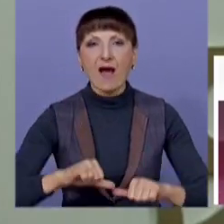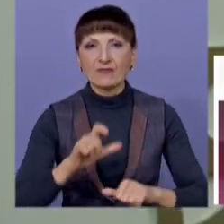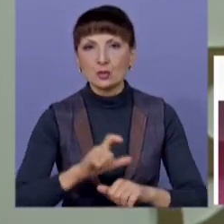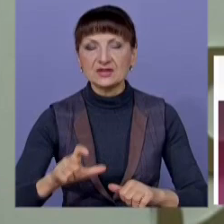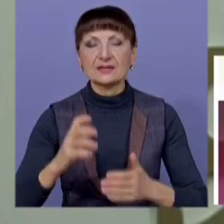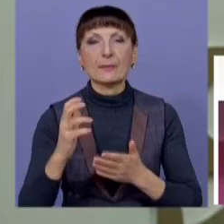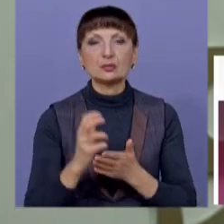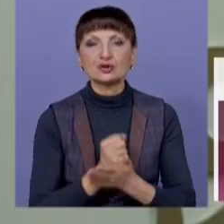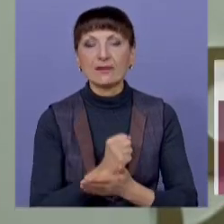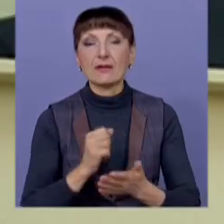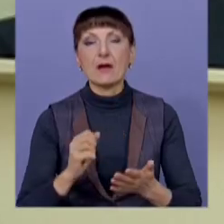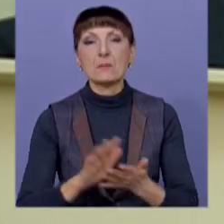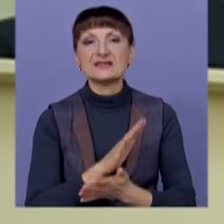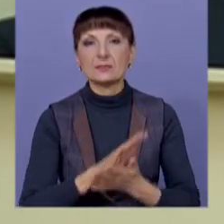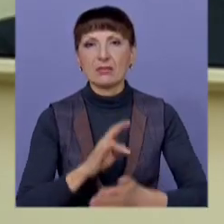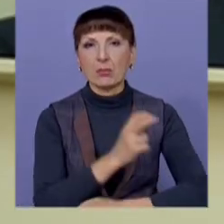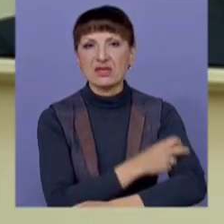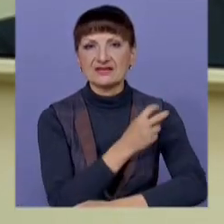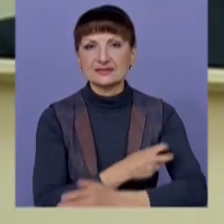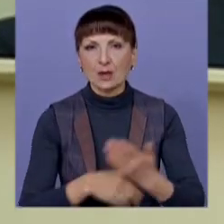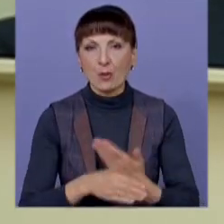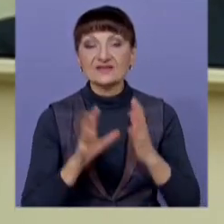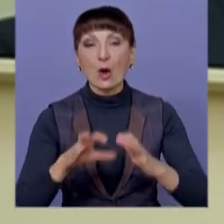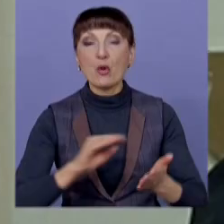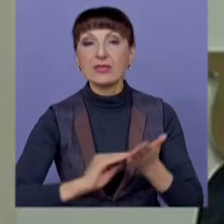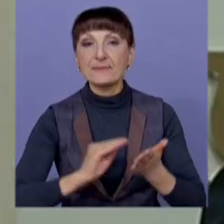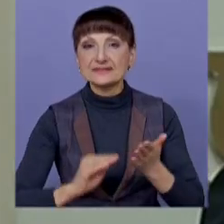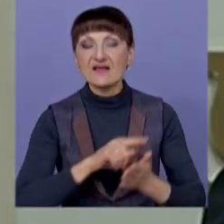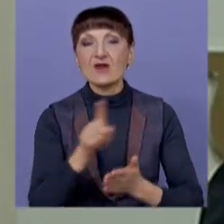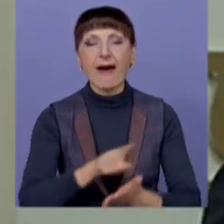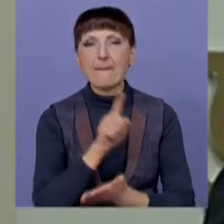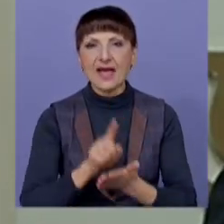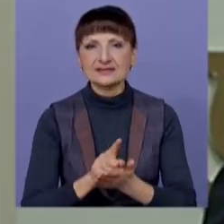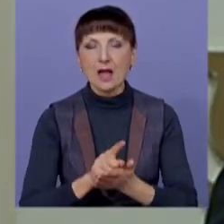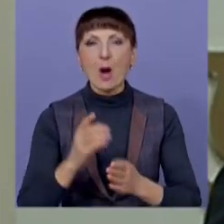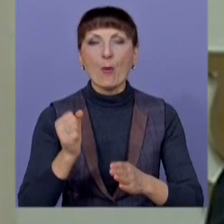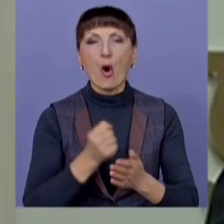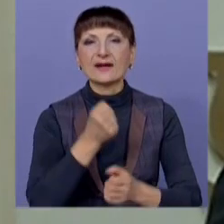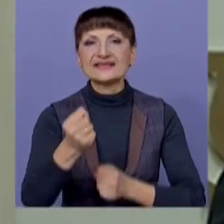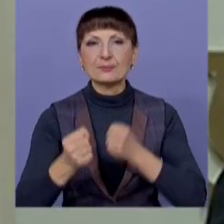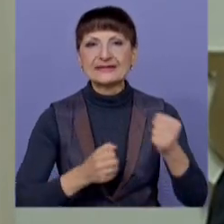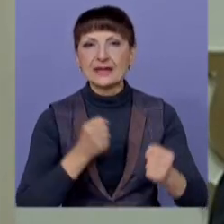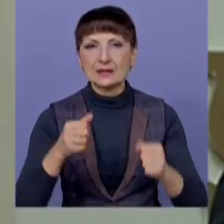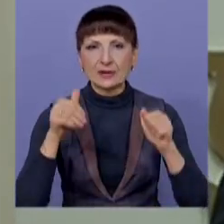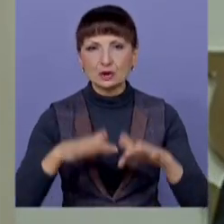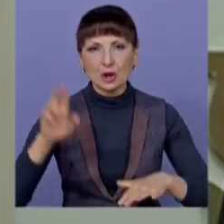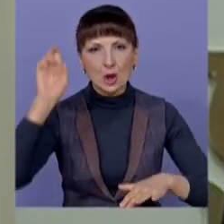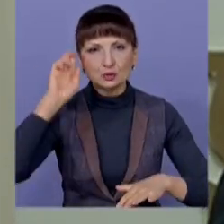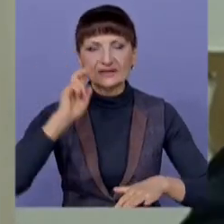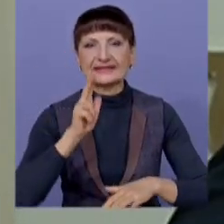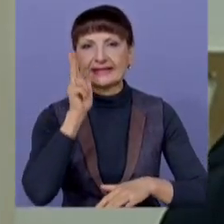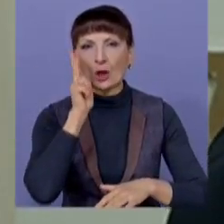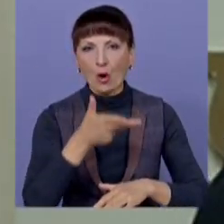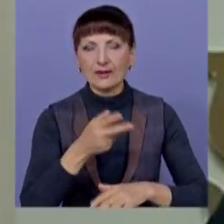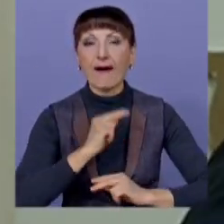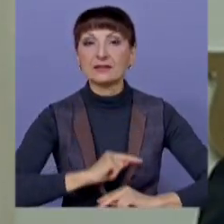получение гарантированного объема бесплатной медицинской помощи. В законе написано, что вы обязаны по распределению, по решению государства 3 года.